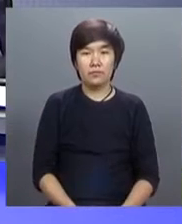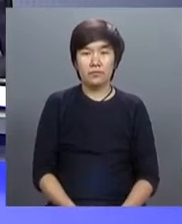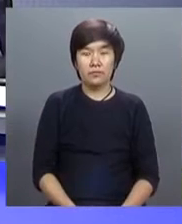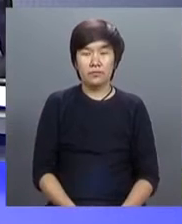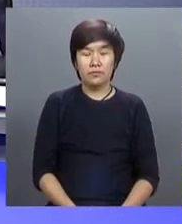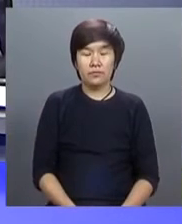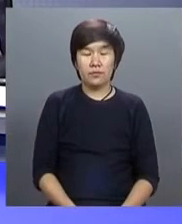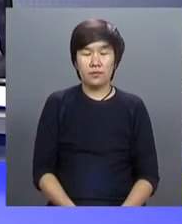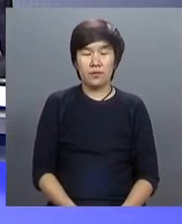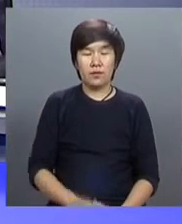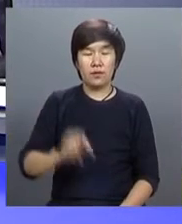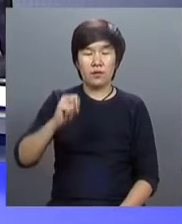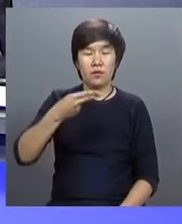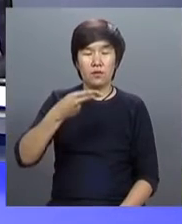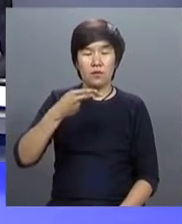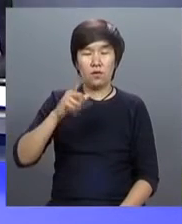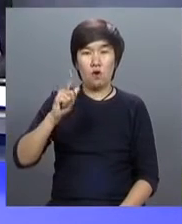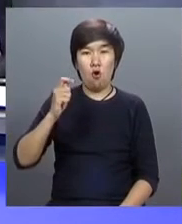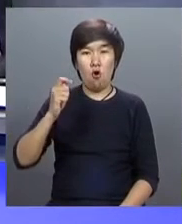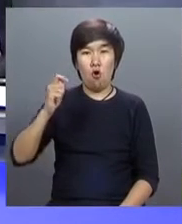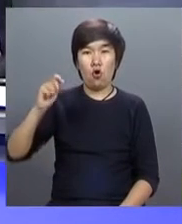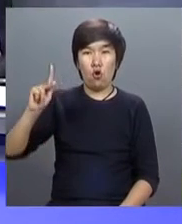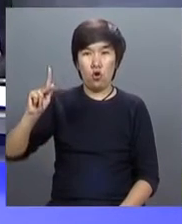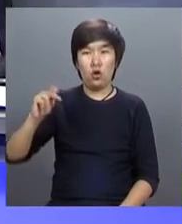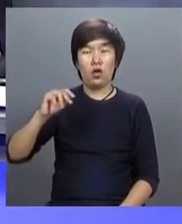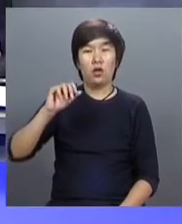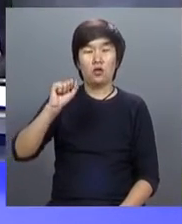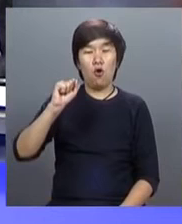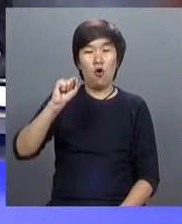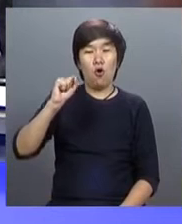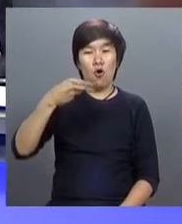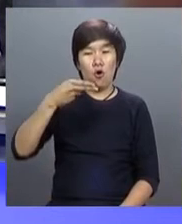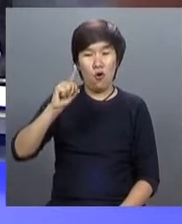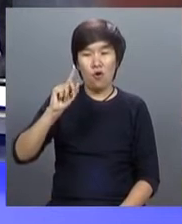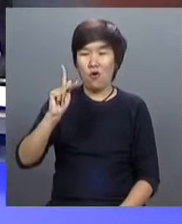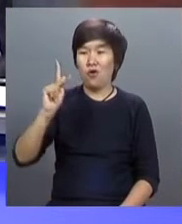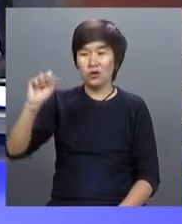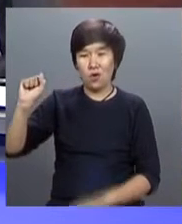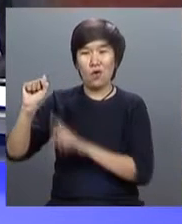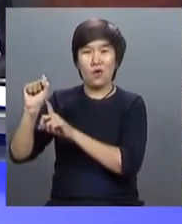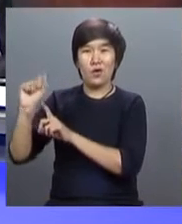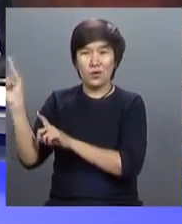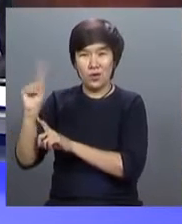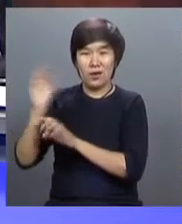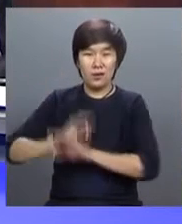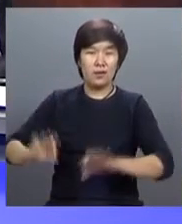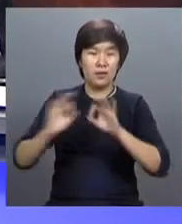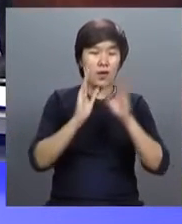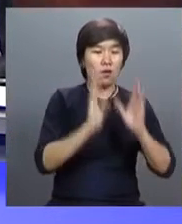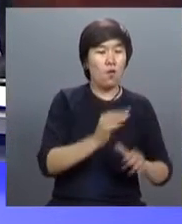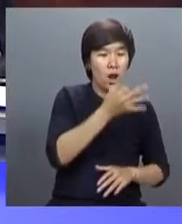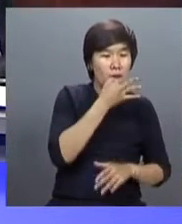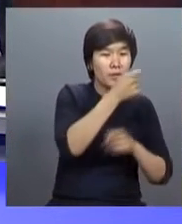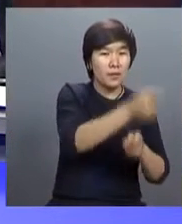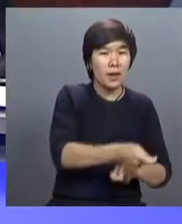ธนาคารเพื่อการเกษตรและสหกรณ์การเกษตรปล่อยสินเชื่อกระตุ้นภาคการเกษตรนะครับให้เกษตรกรนั้นปรับตัวเป็นผู้ประกอบการแล้ว